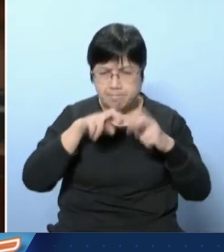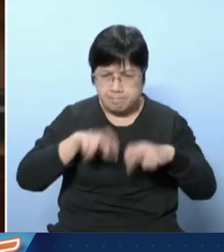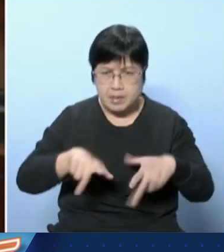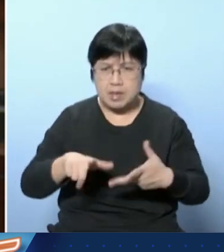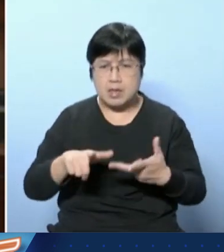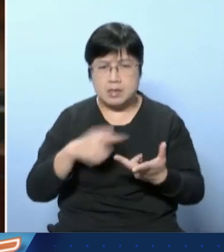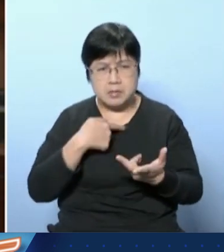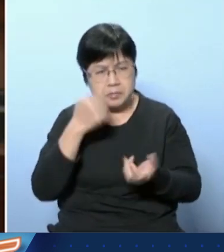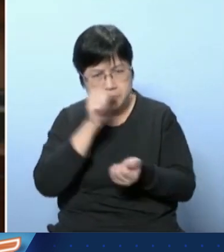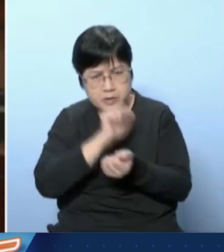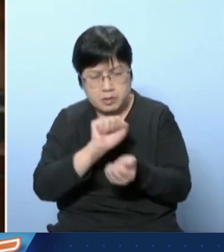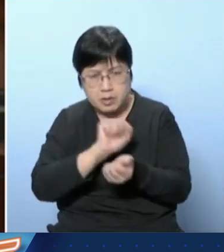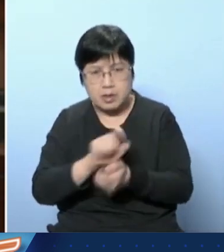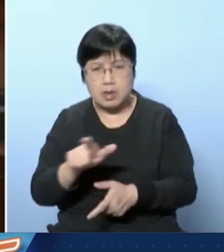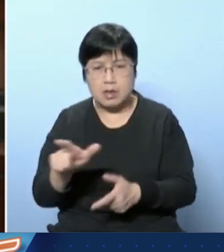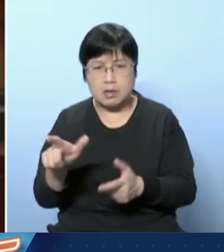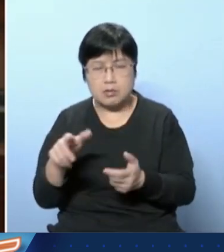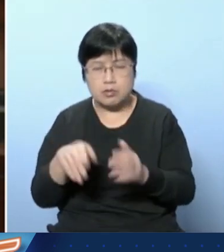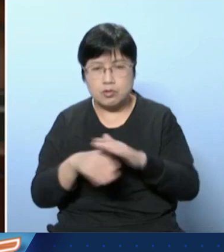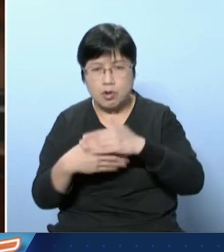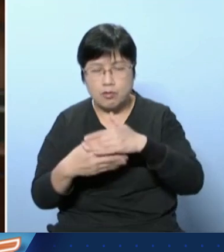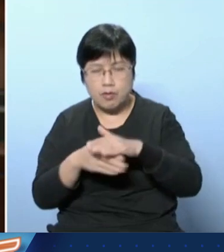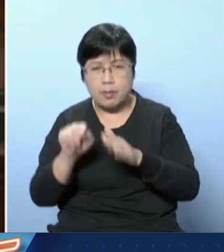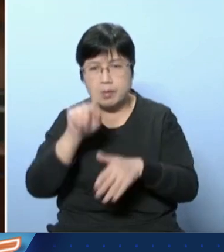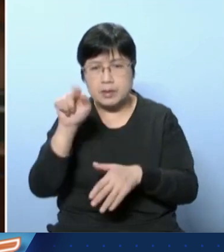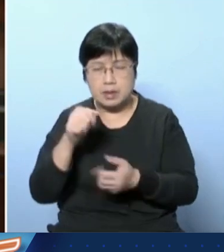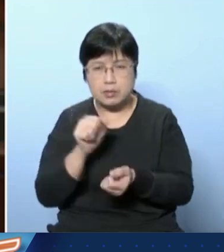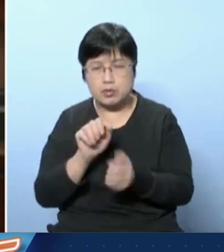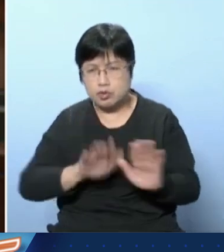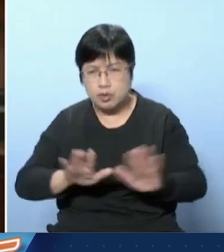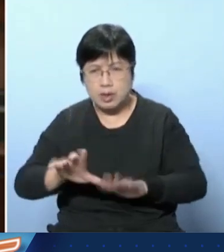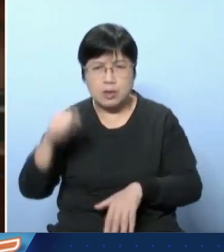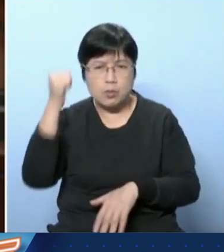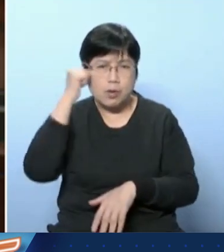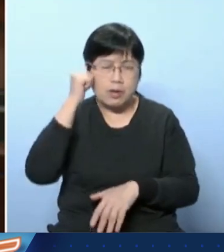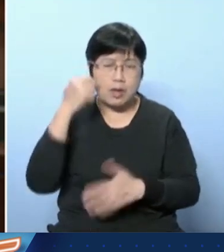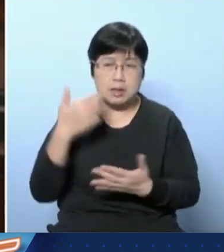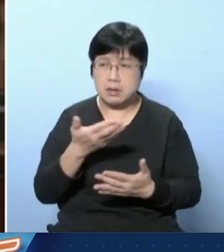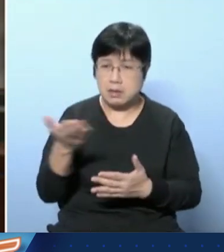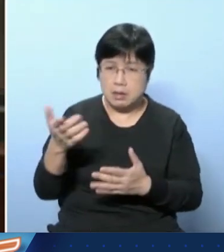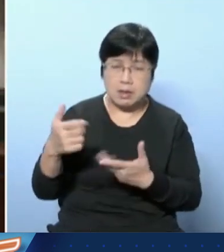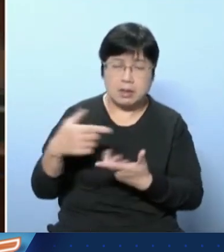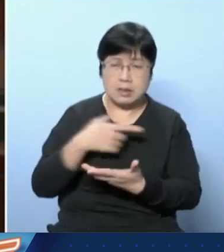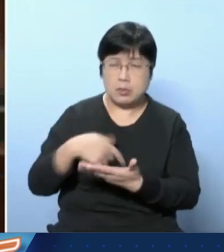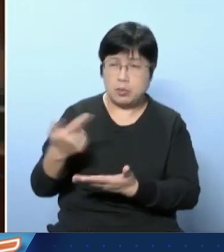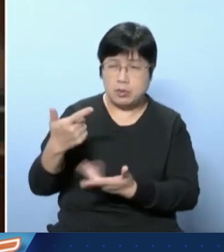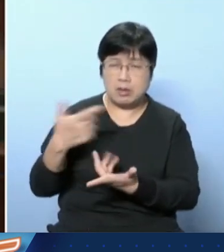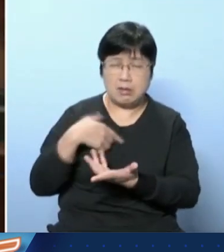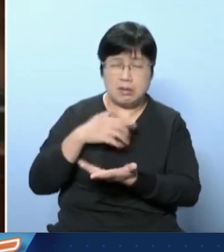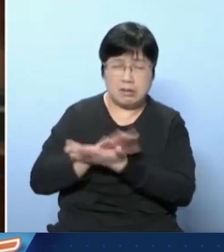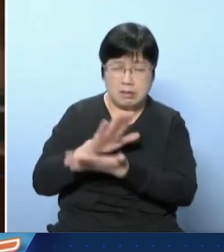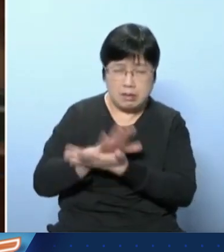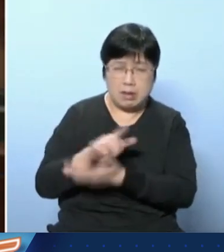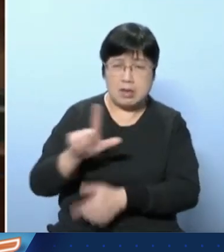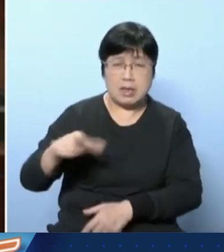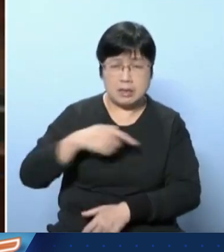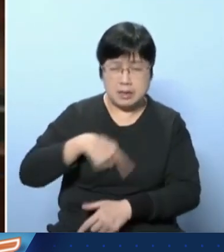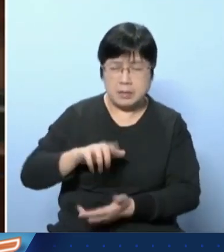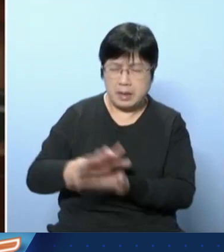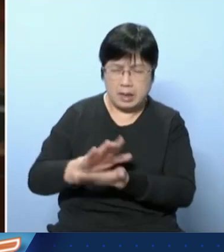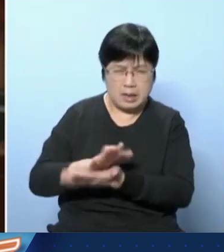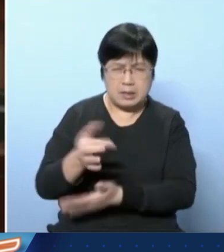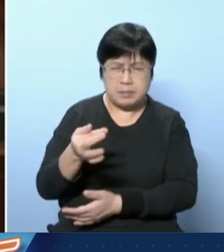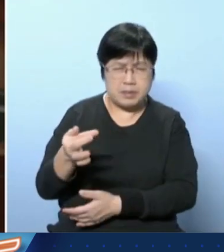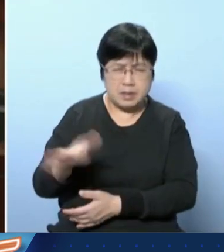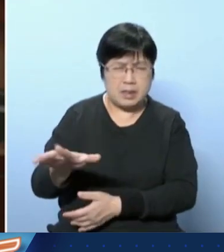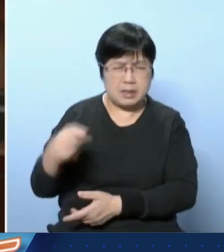解嘅。嗱，處理劏房嘅問題咧就一啲都唔易嘅。咁我同啊好多呢度好多議員啊，李慧瓊議員，我哋都十幾年噶啦，都係一個好棘手嘅問